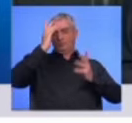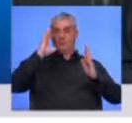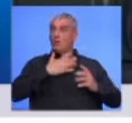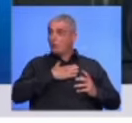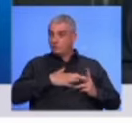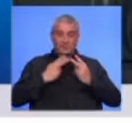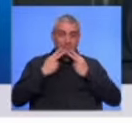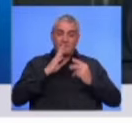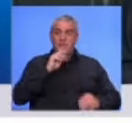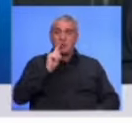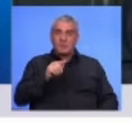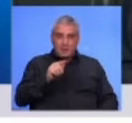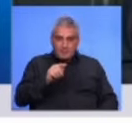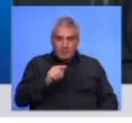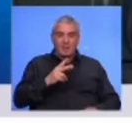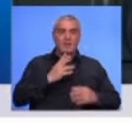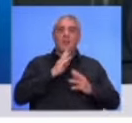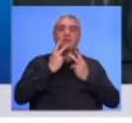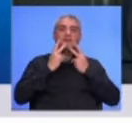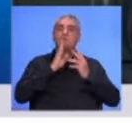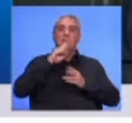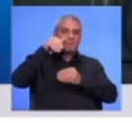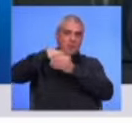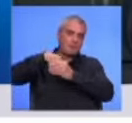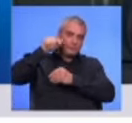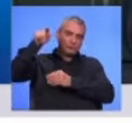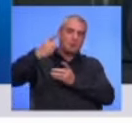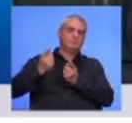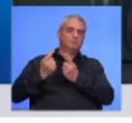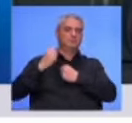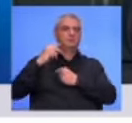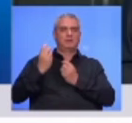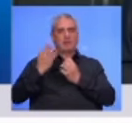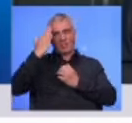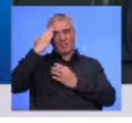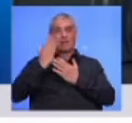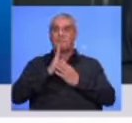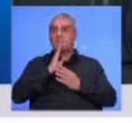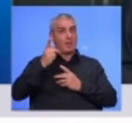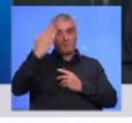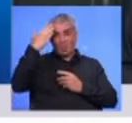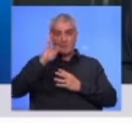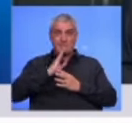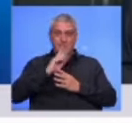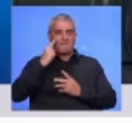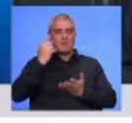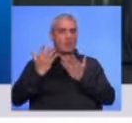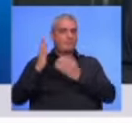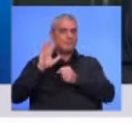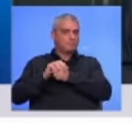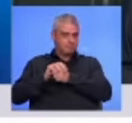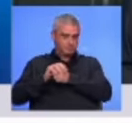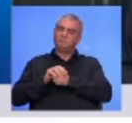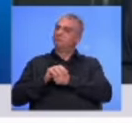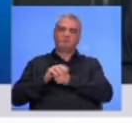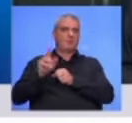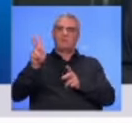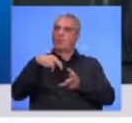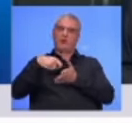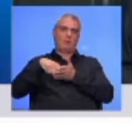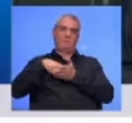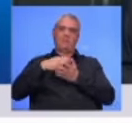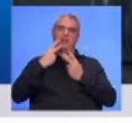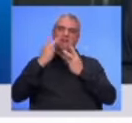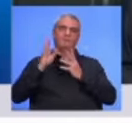את הבעיה, ולפתור את הבעיה אצלם, מהשורש, קודם כל צריך להכיר בבעיה. ברגע שהם לא מכירים, הם לא מבחינים בבעיה, הם לעולם גם לא יוכלו לפתור אותה. אבל